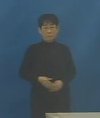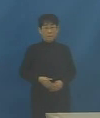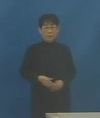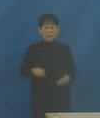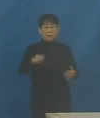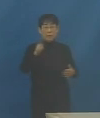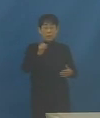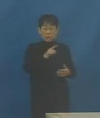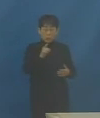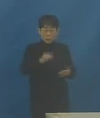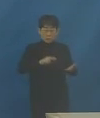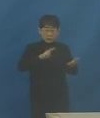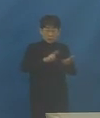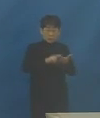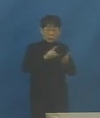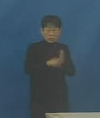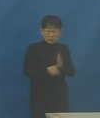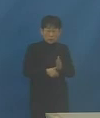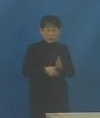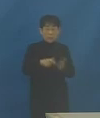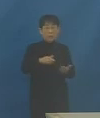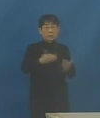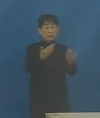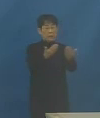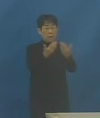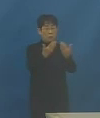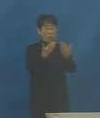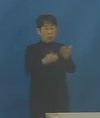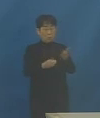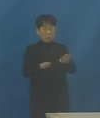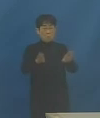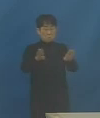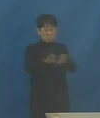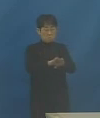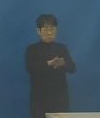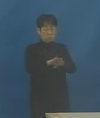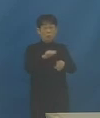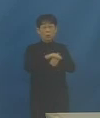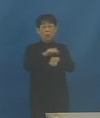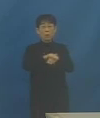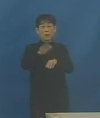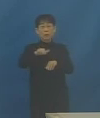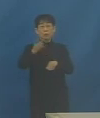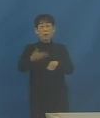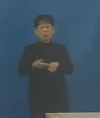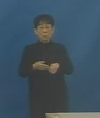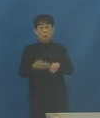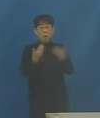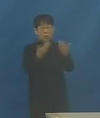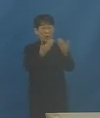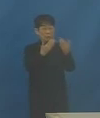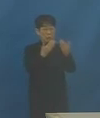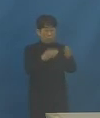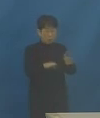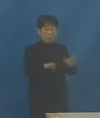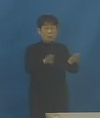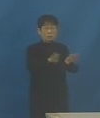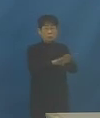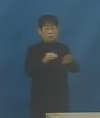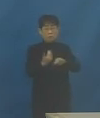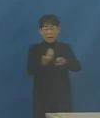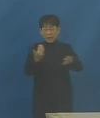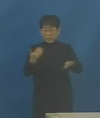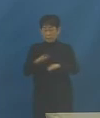が学校を閉めるという選択をする前にですねまずはあの安心して学べる環境というものを